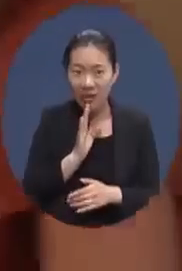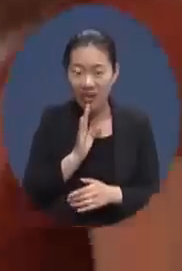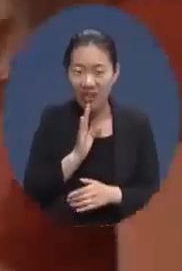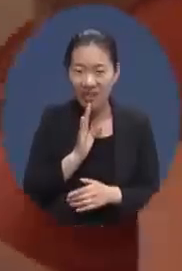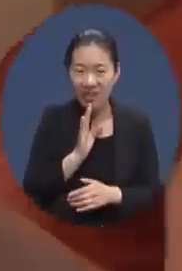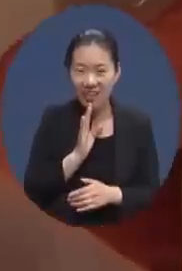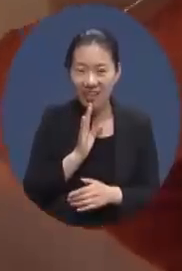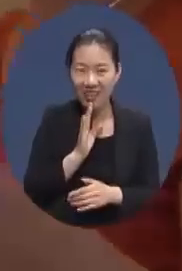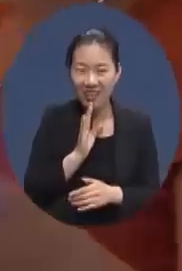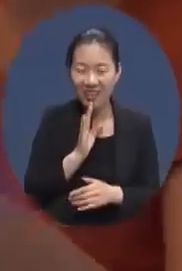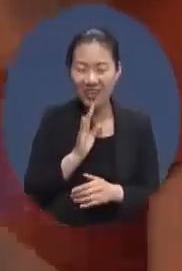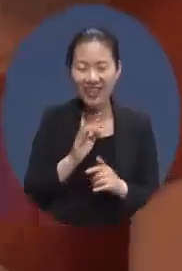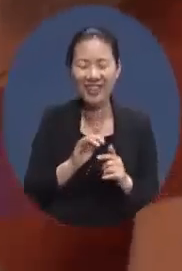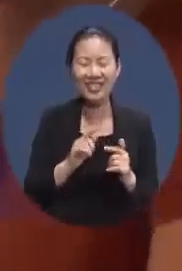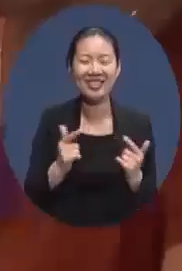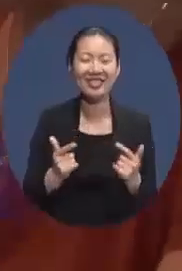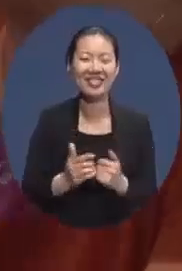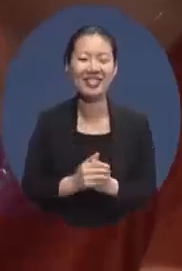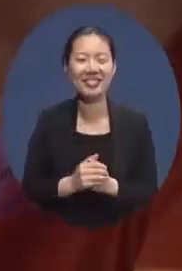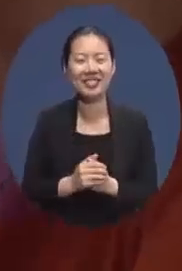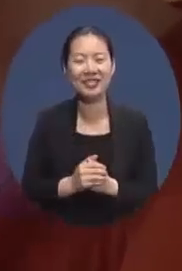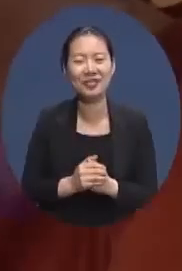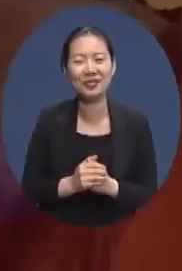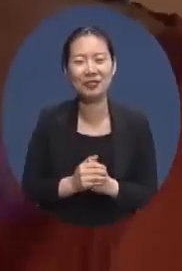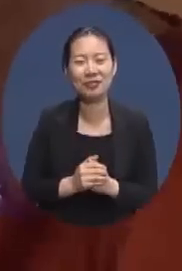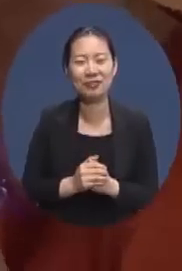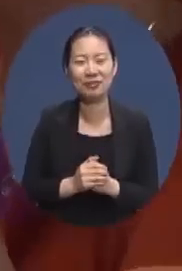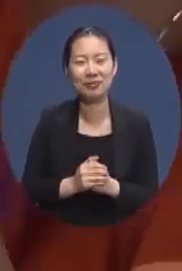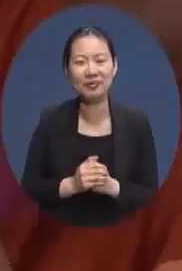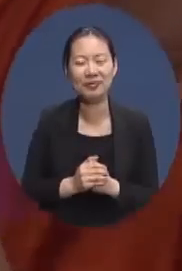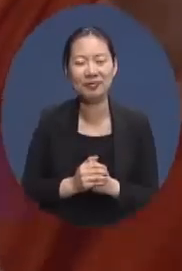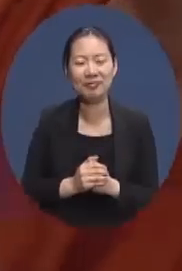이게 진실이군요. 진실이 드러났습니다. 진짜 이런